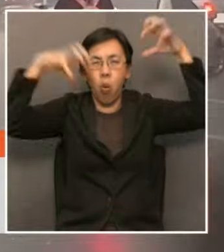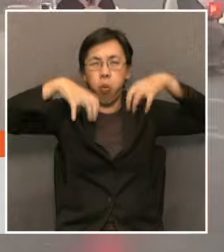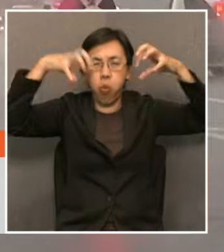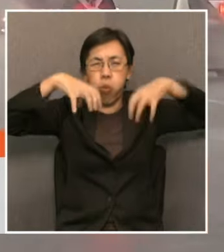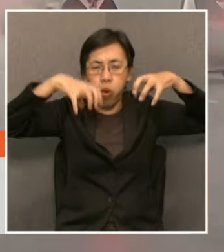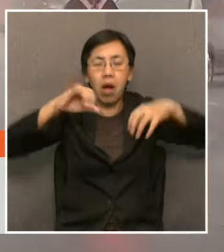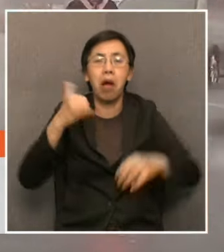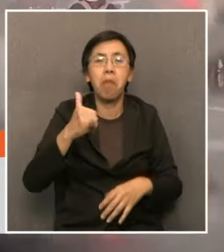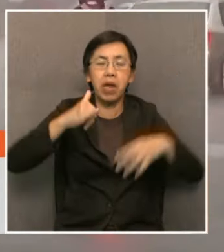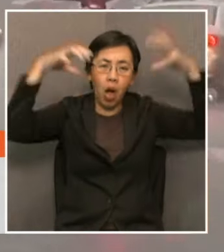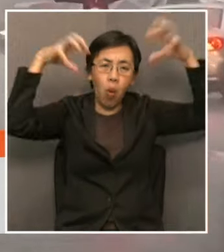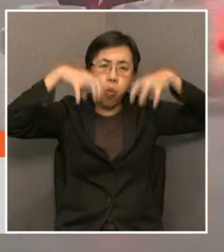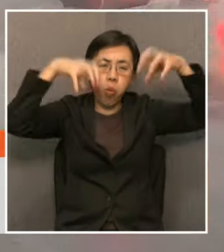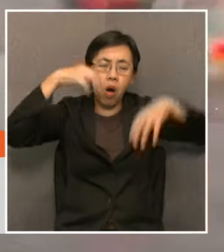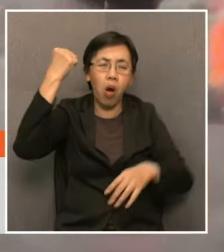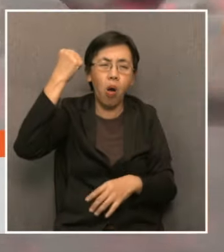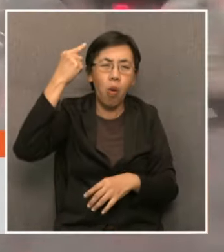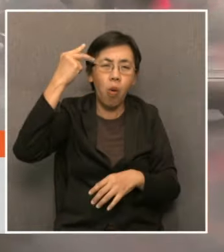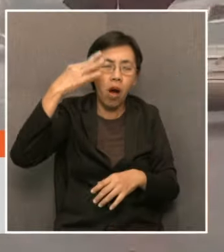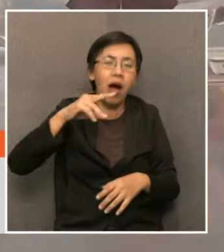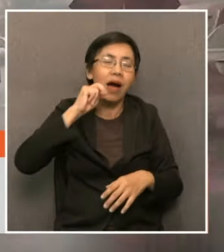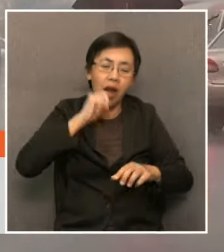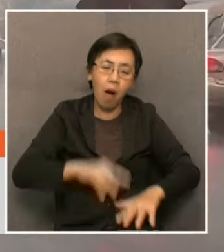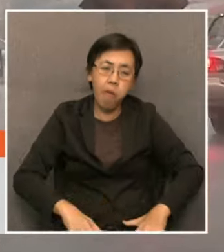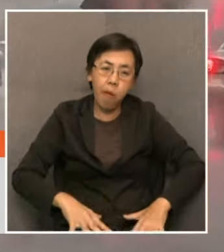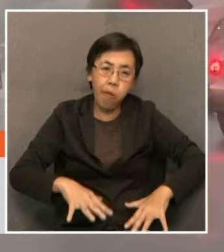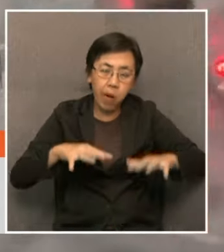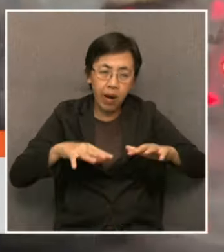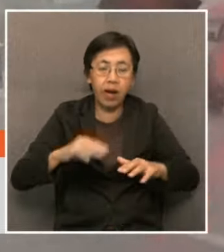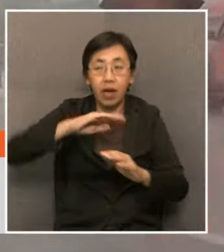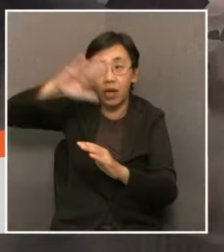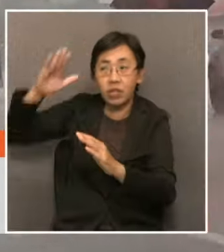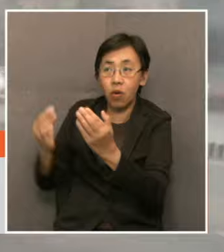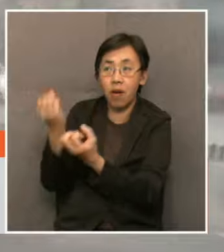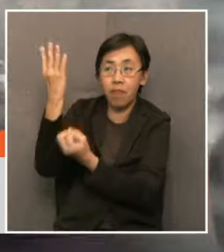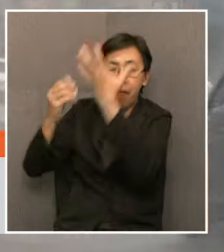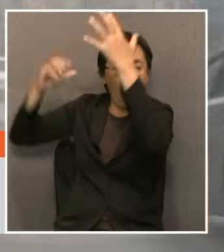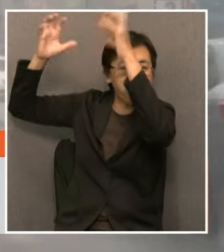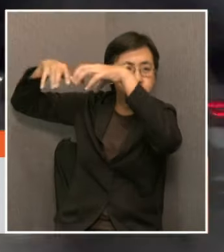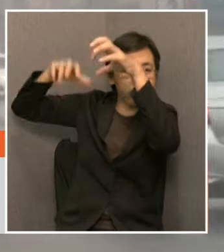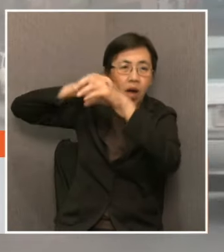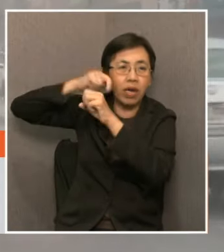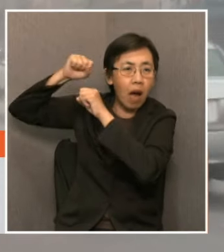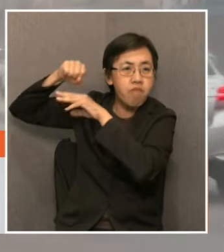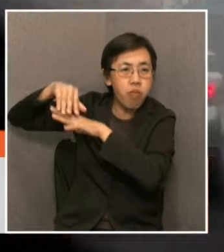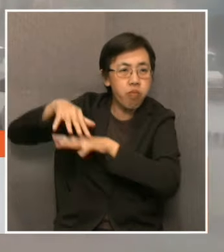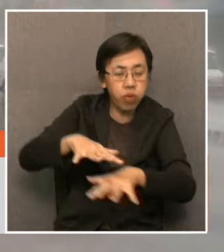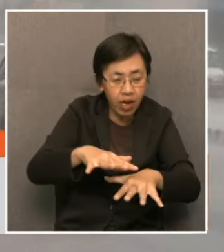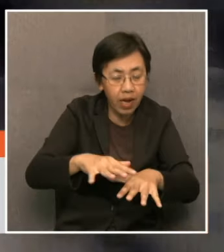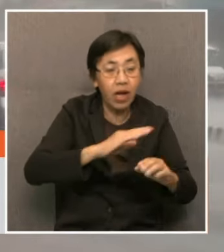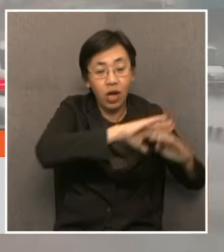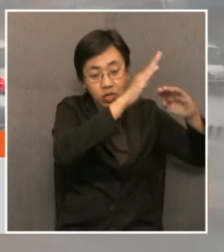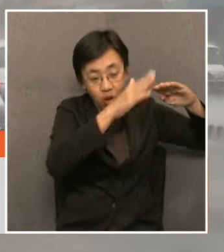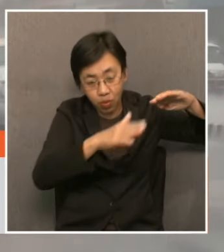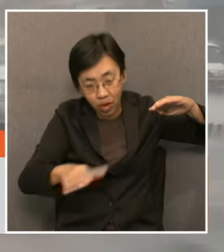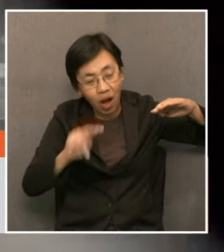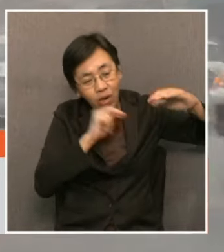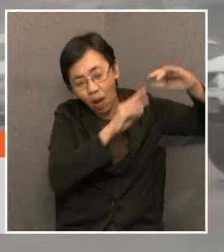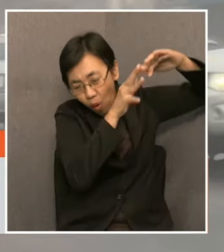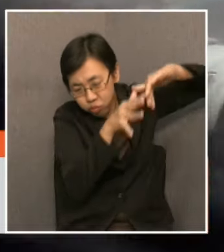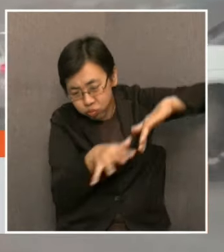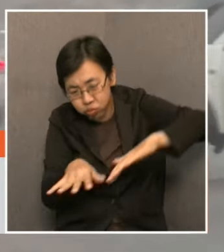กสะสมซึ่งอาจทำให้เกิดน้ำท่วมฉับพลันและน้ำป่าไหลหลากโดยเฉพาะพื้นที่ลาดเชิงเขาใกล้ทางน้ำไหลผ่